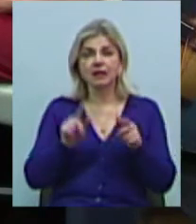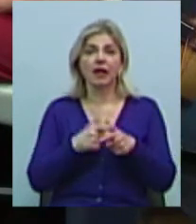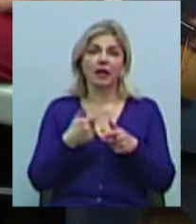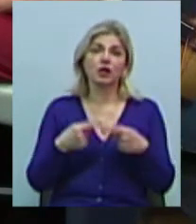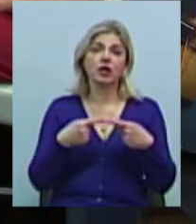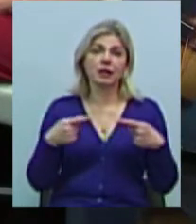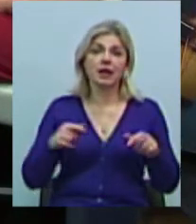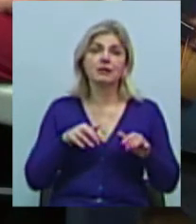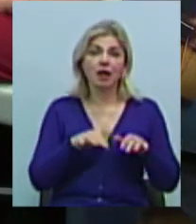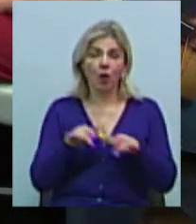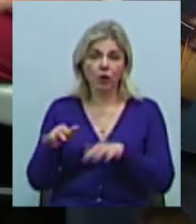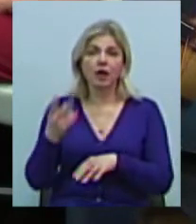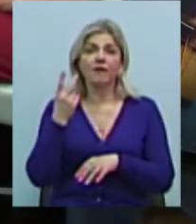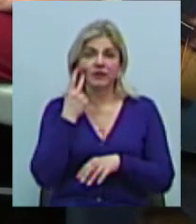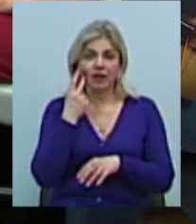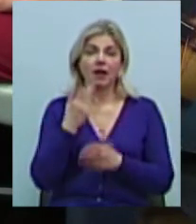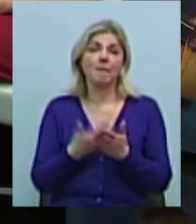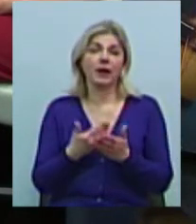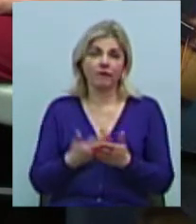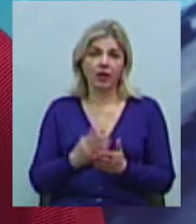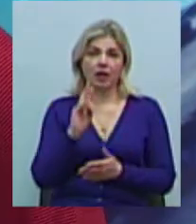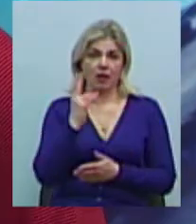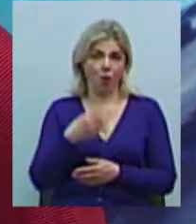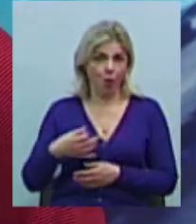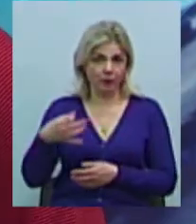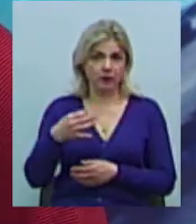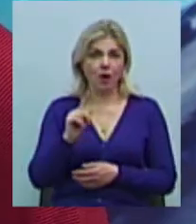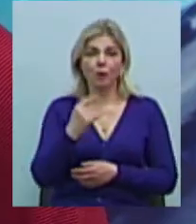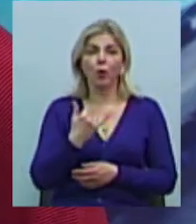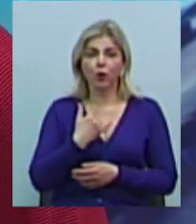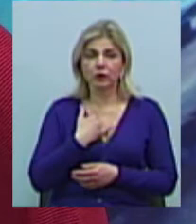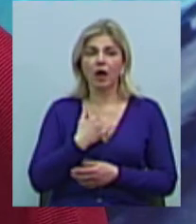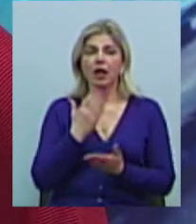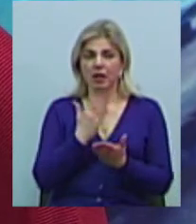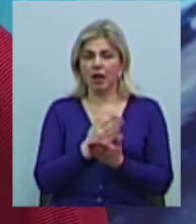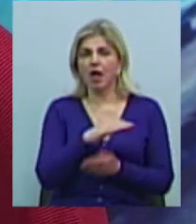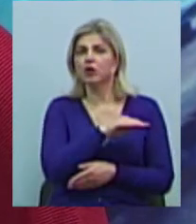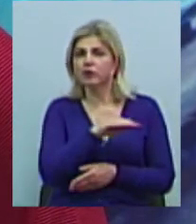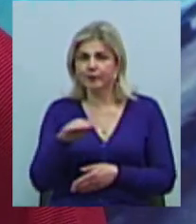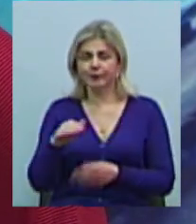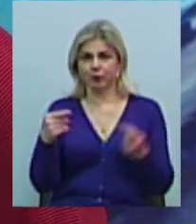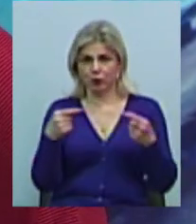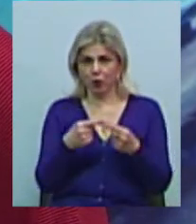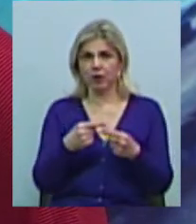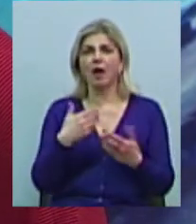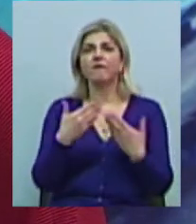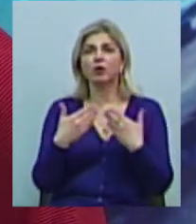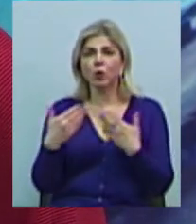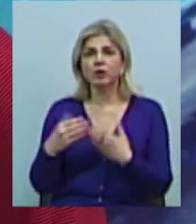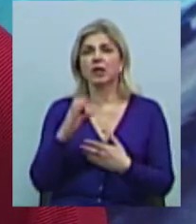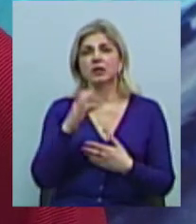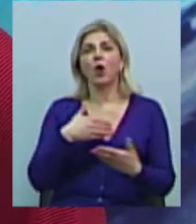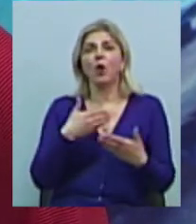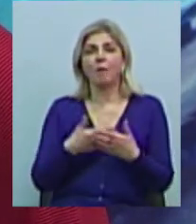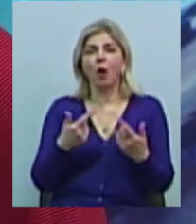інших заходах, завжди наводжу приклад Миколаївської області, тому що у нас діє чітка вертикаль взаємовідносин громадської